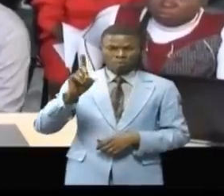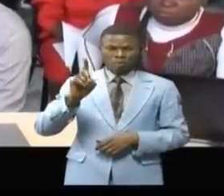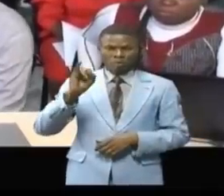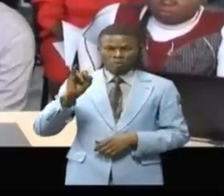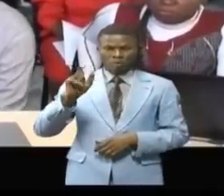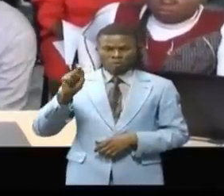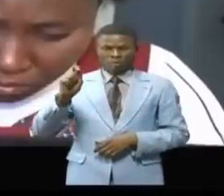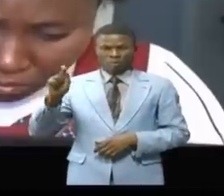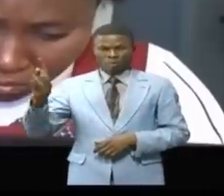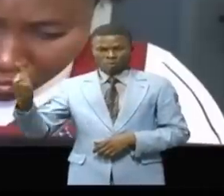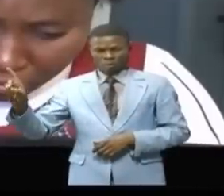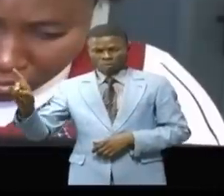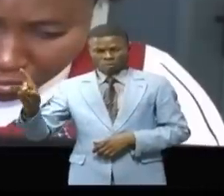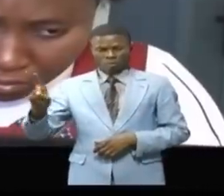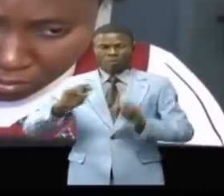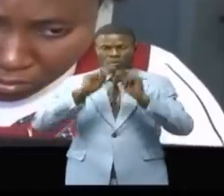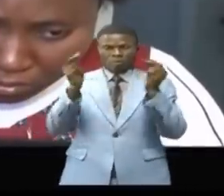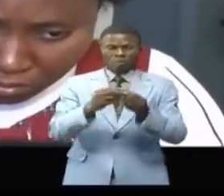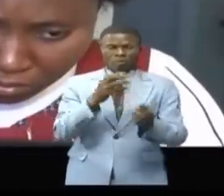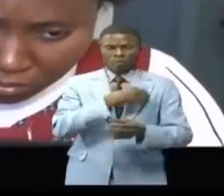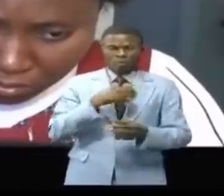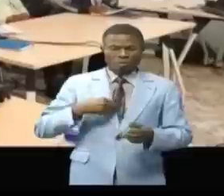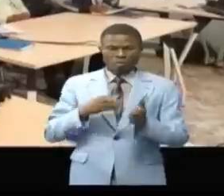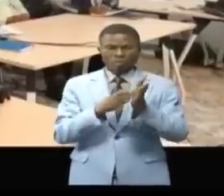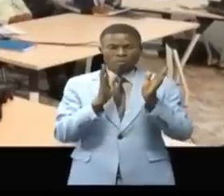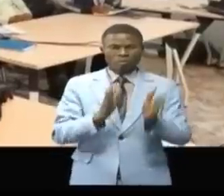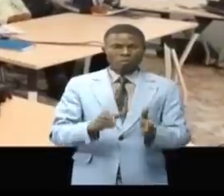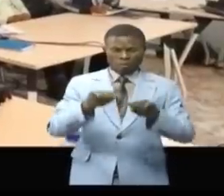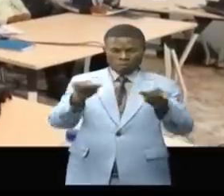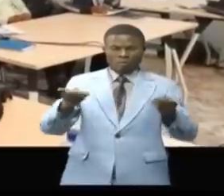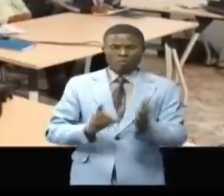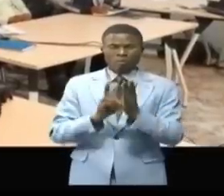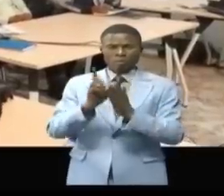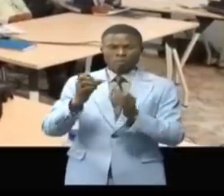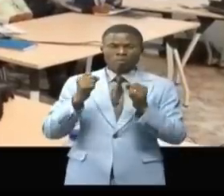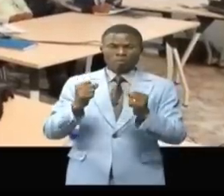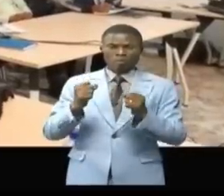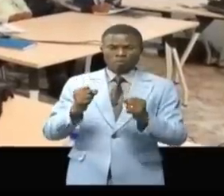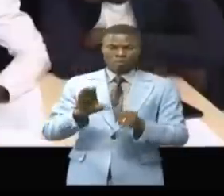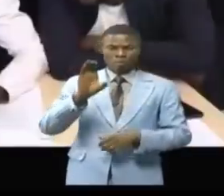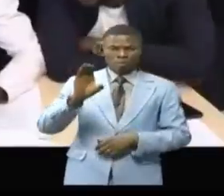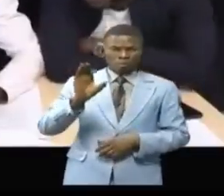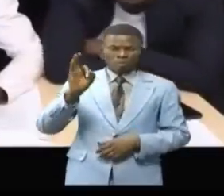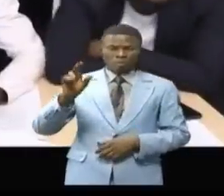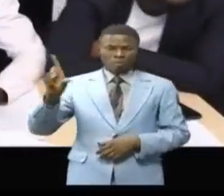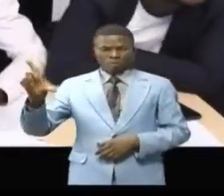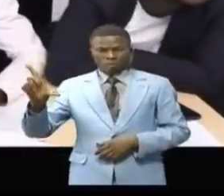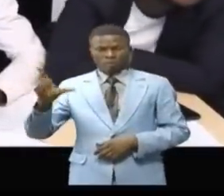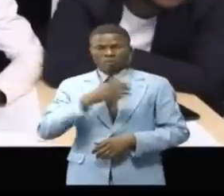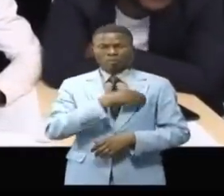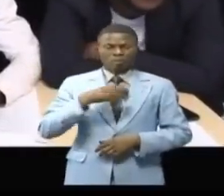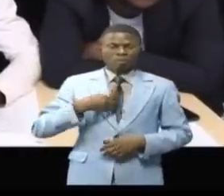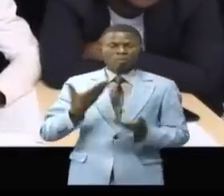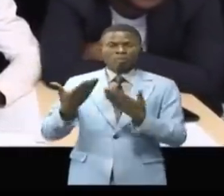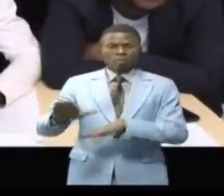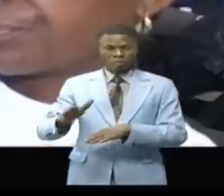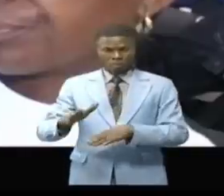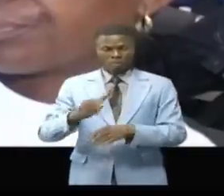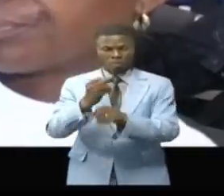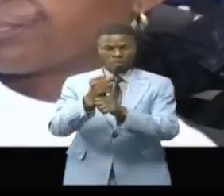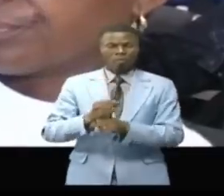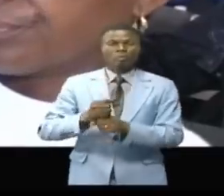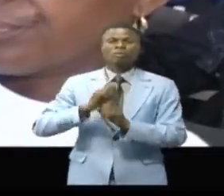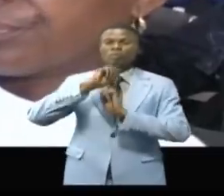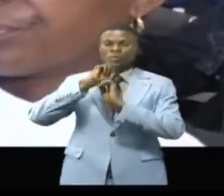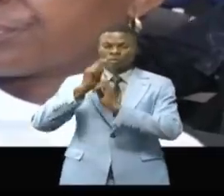la Coalition des femmes leaders pour l'environnement et le développement durable, CFLED, les victimes doivent obtenir gain de cause,